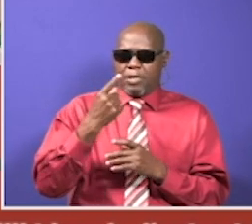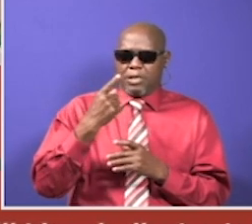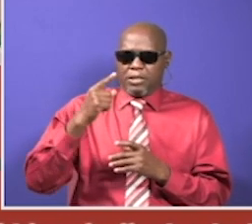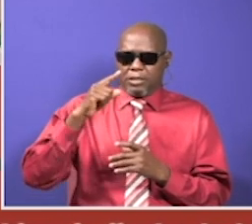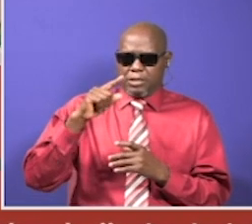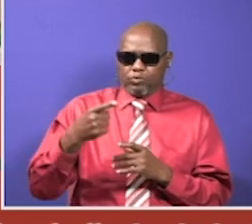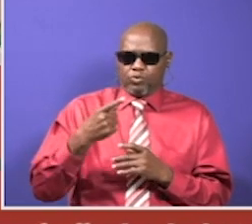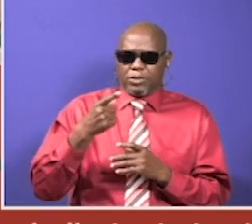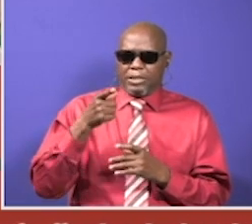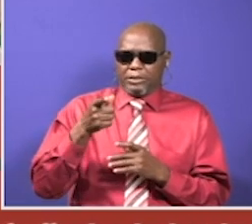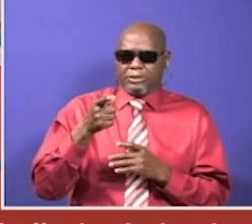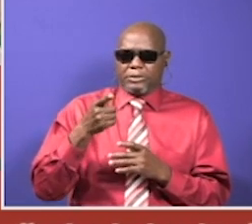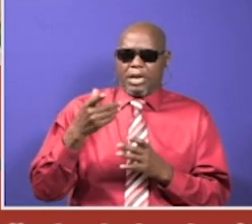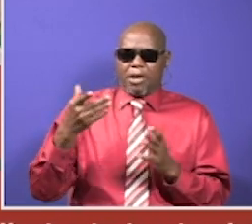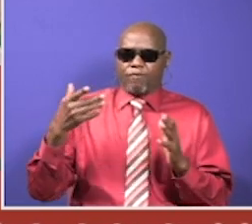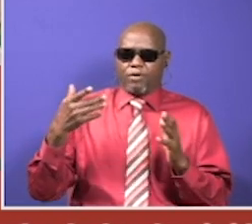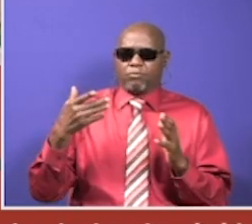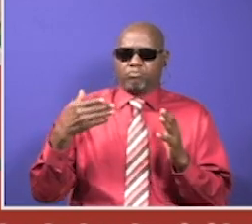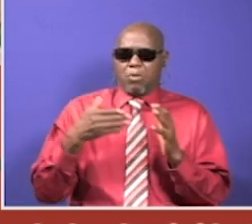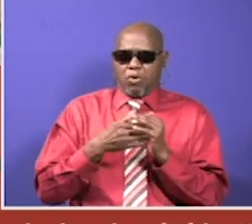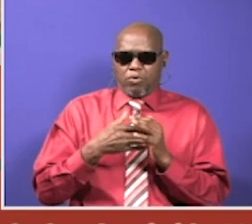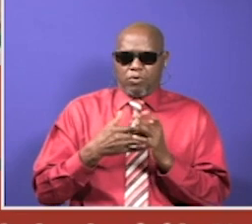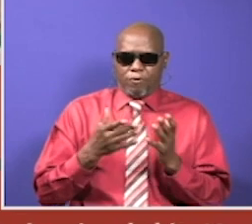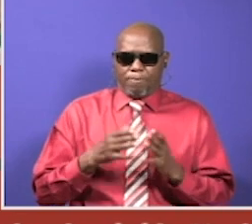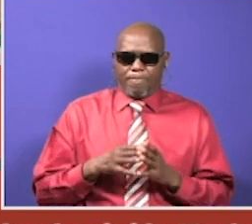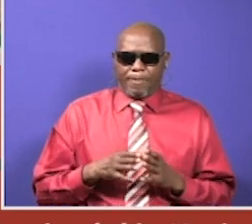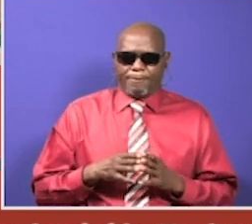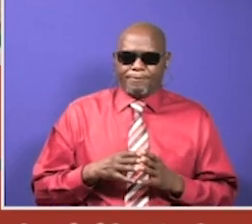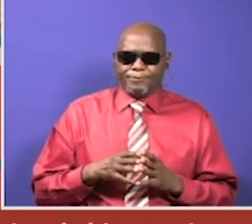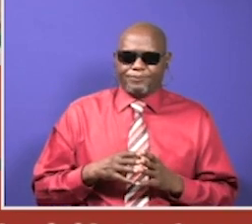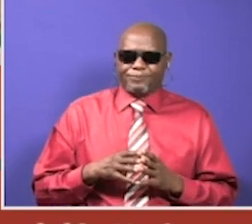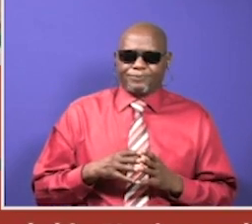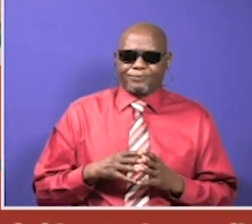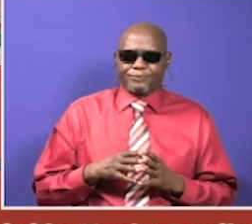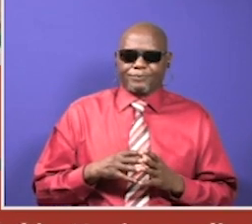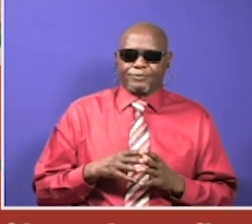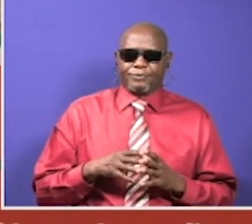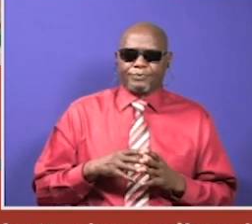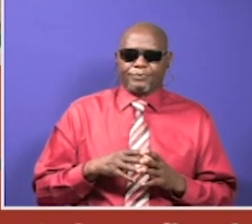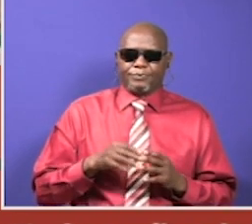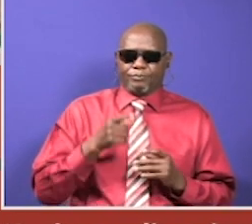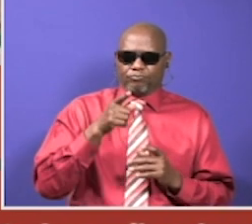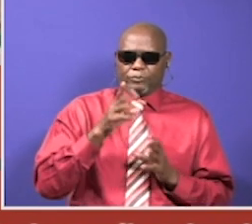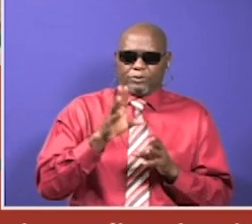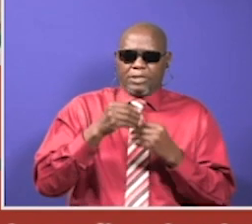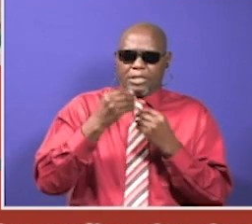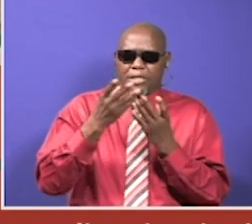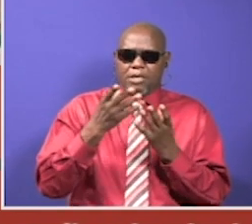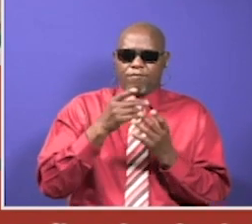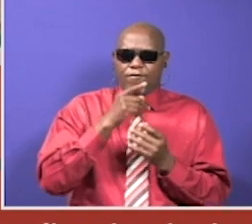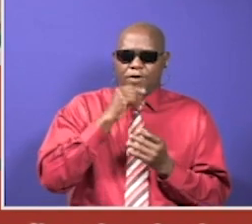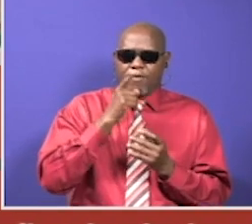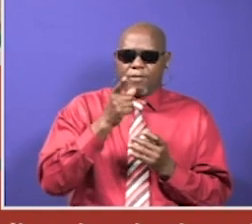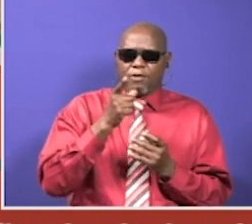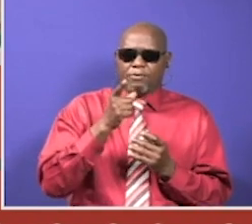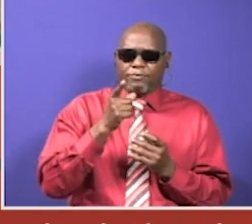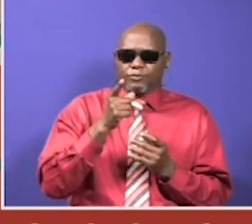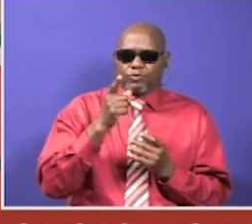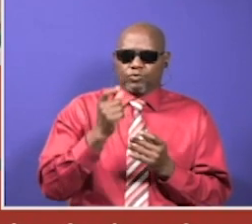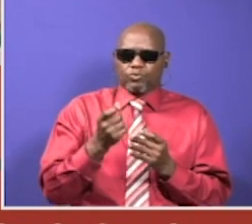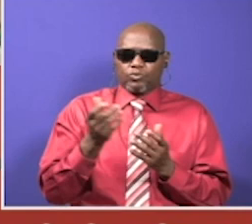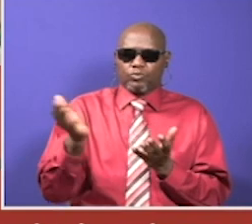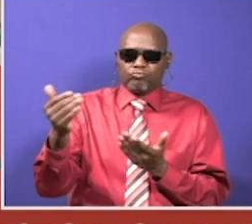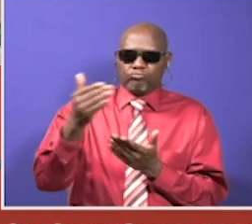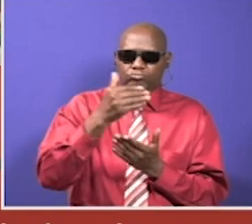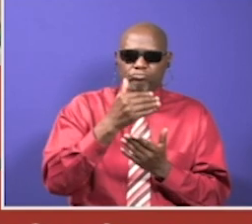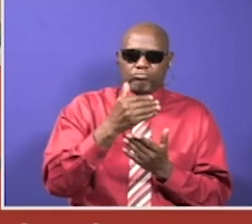ziligonga mwamba. Dennis Musati is given the responsibility by his father to raise the 800,000 shillings.